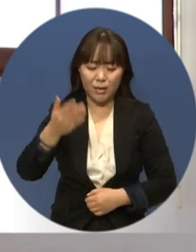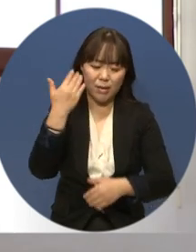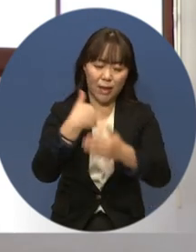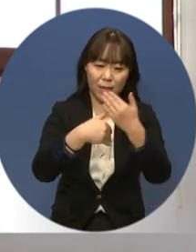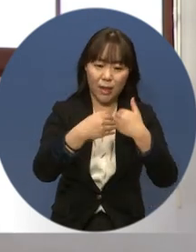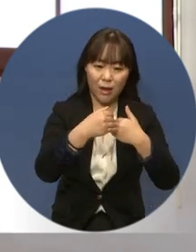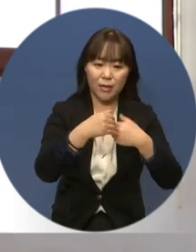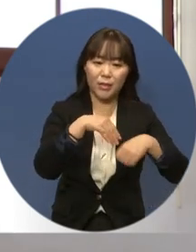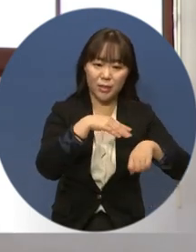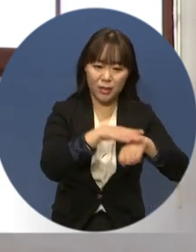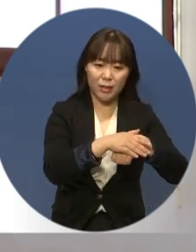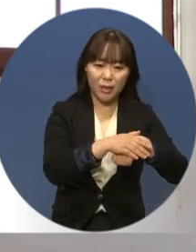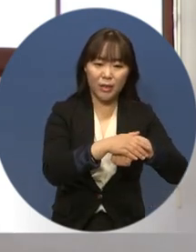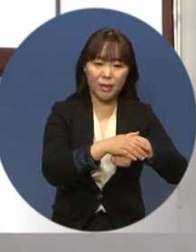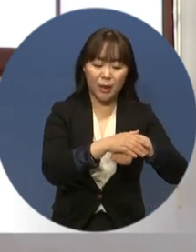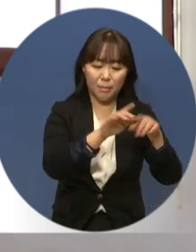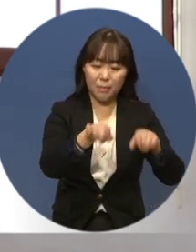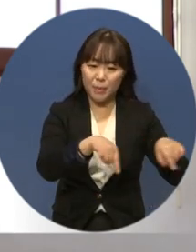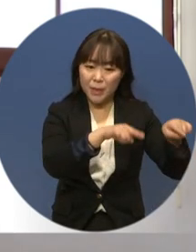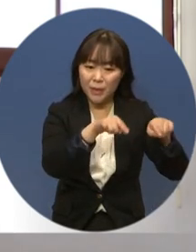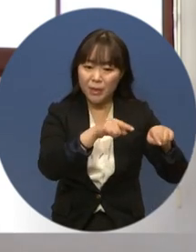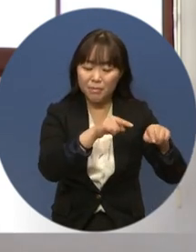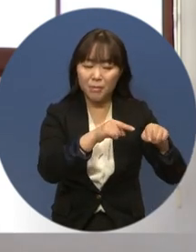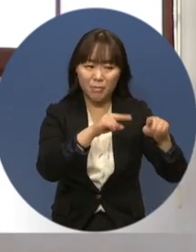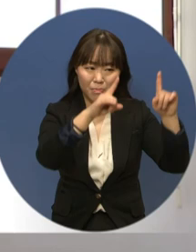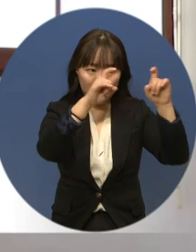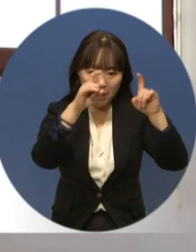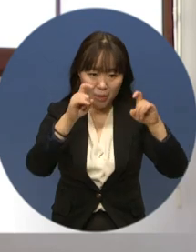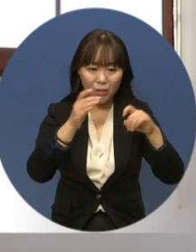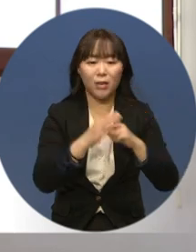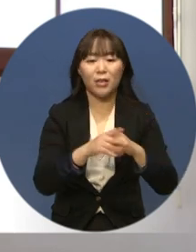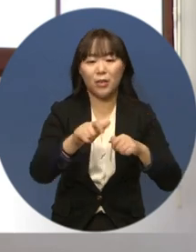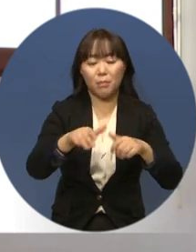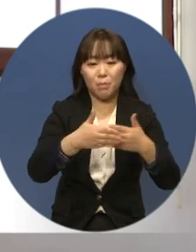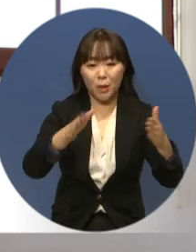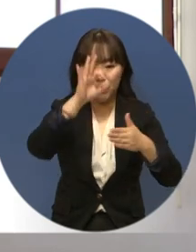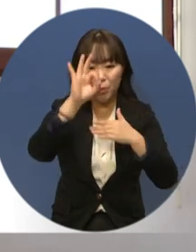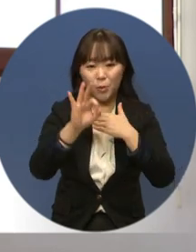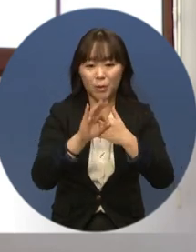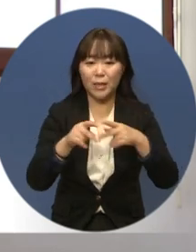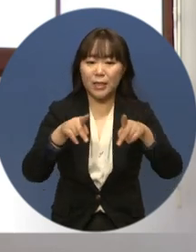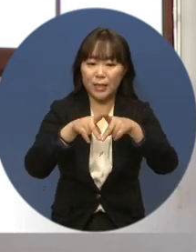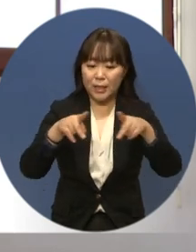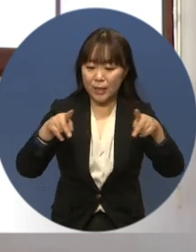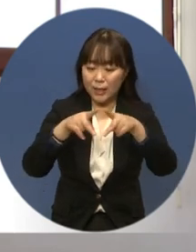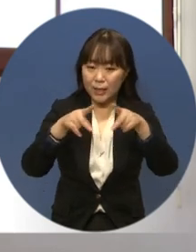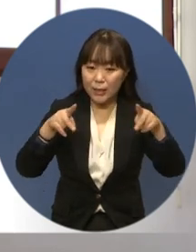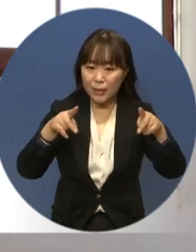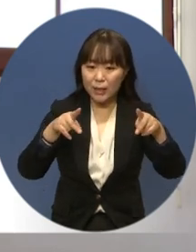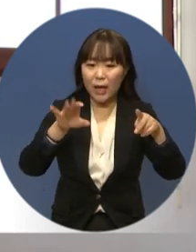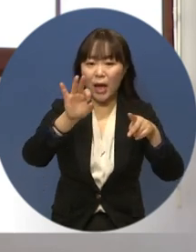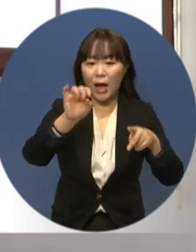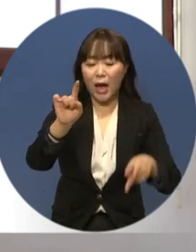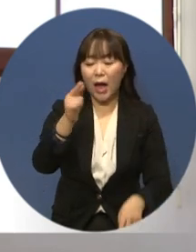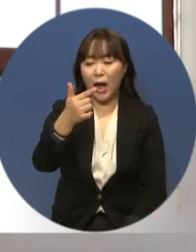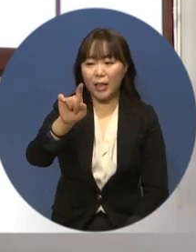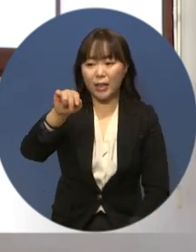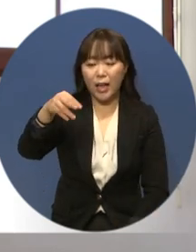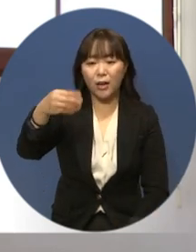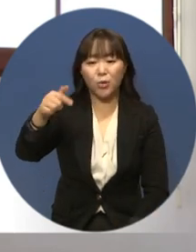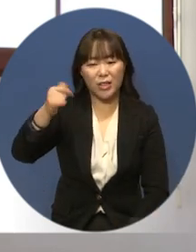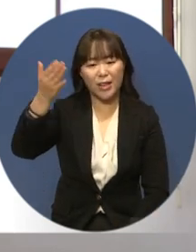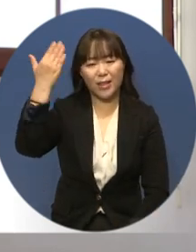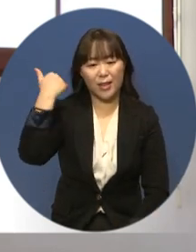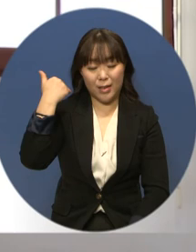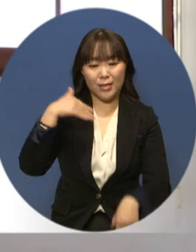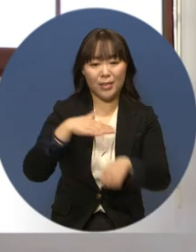작업을 하고 있었거든요. 근데 여기 방의 전시도 지금 2층은 아날로그적이고